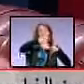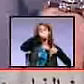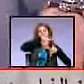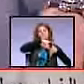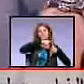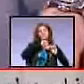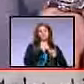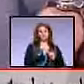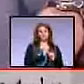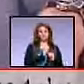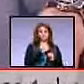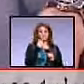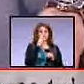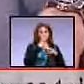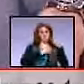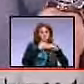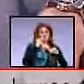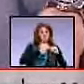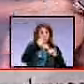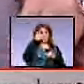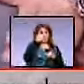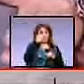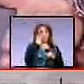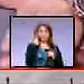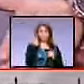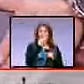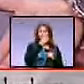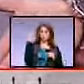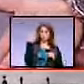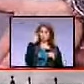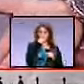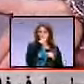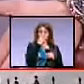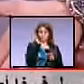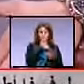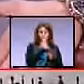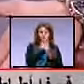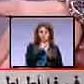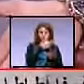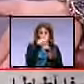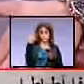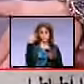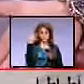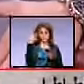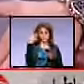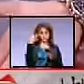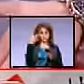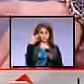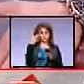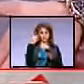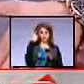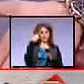انت كنت محظوظ ولا كان ده شطاره منك؟ ان ما هو في ناس بتعمل خطوات، لكن في خطوه تطلعك قدام وفي خطوه تروح مرجعك ثلاث خطوات